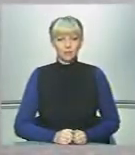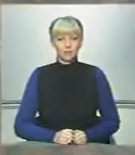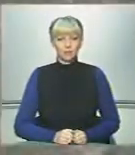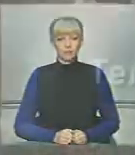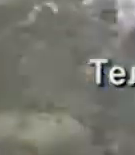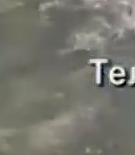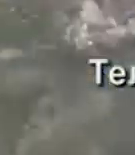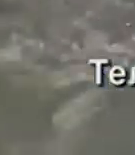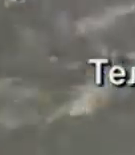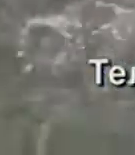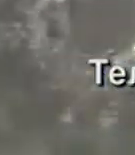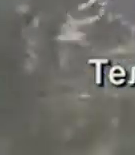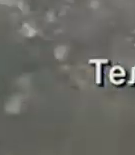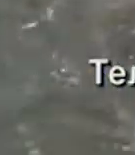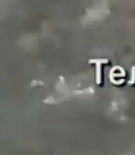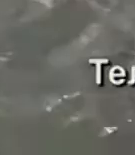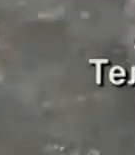Тарасійчук, телеканал «Буковина».